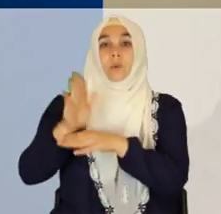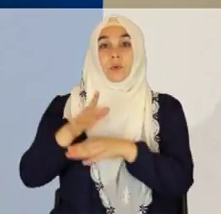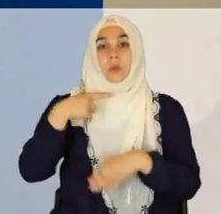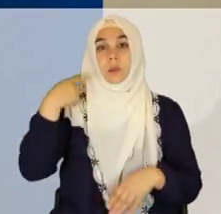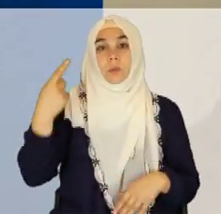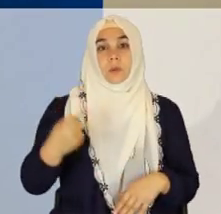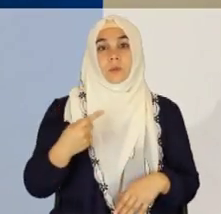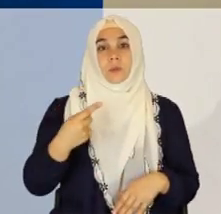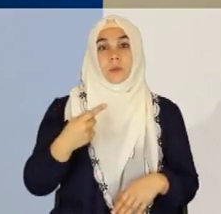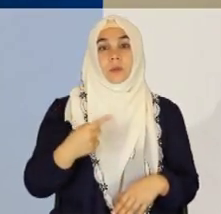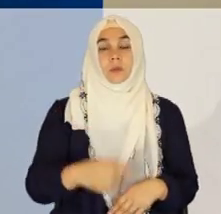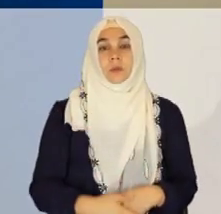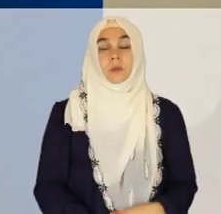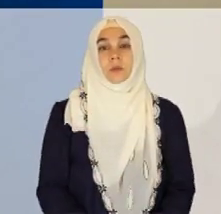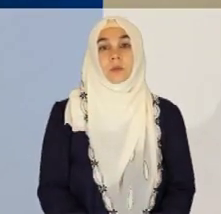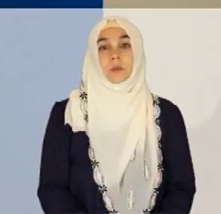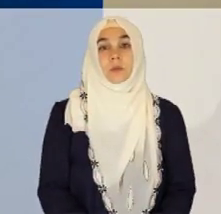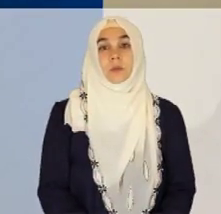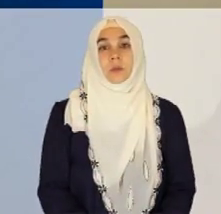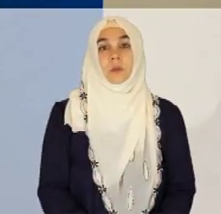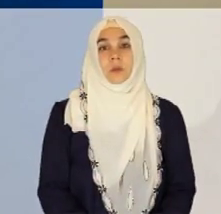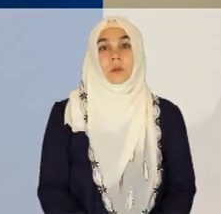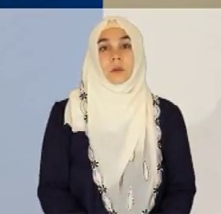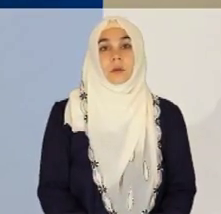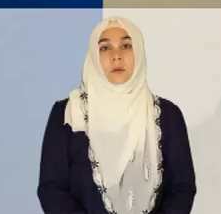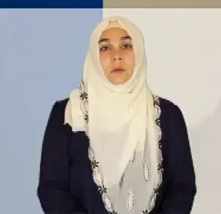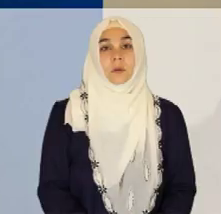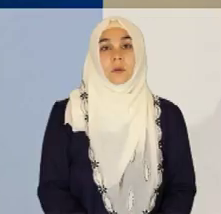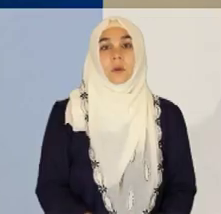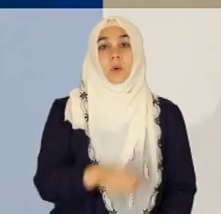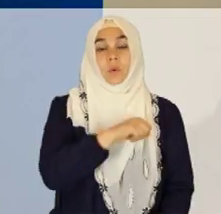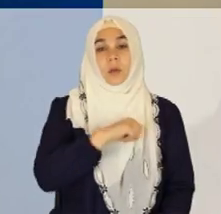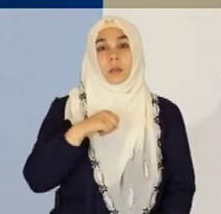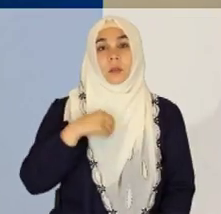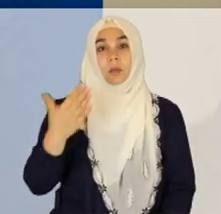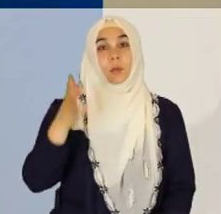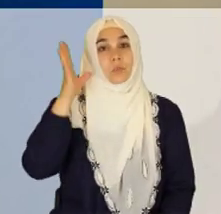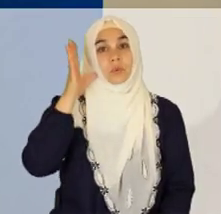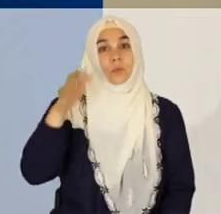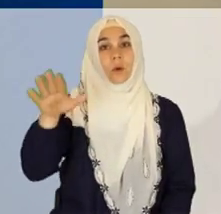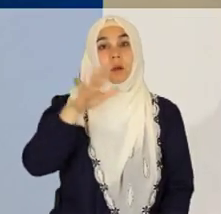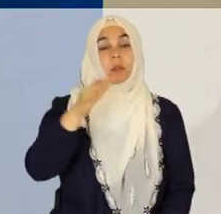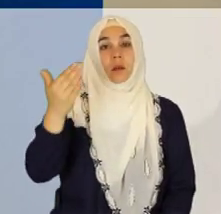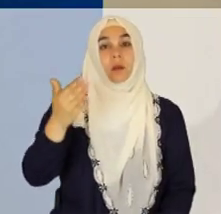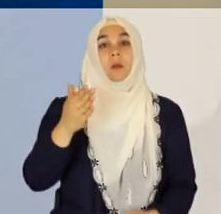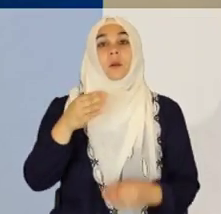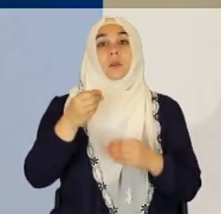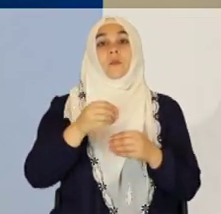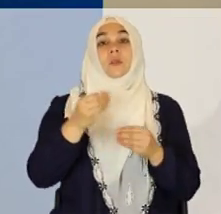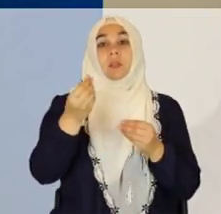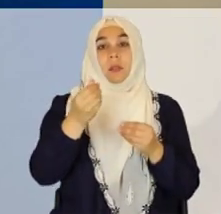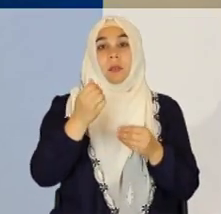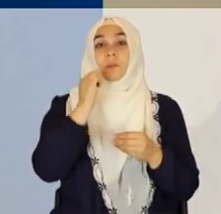beryapti. Xuz min amvalihim. Ularni musulmonlarning molidan